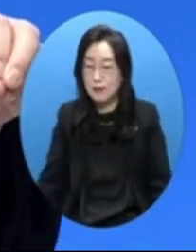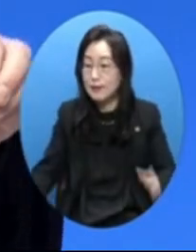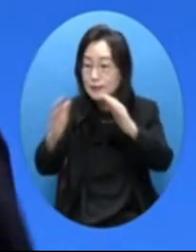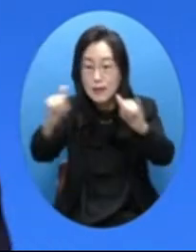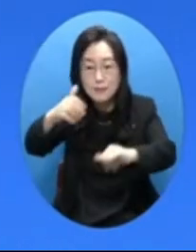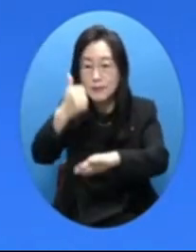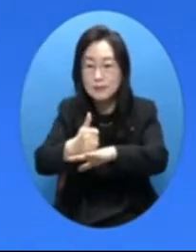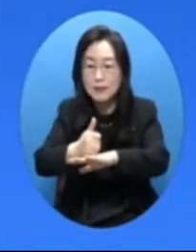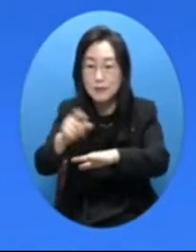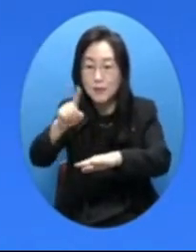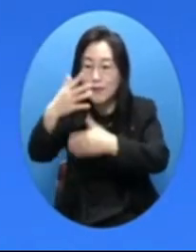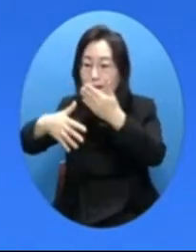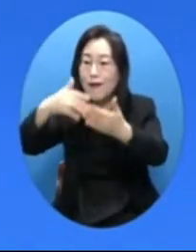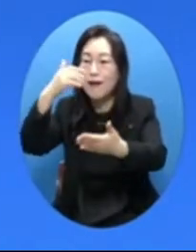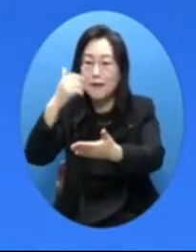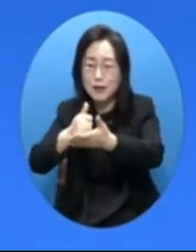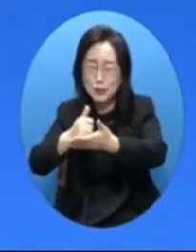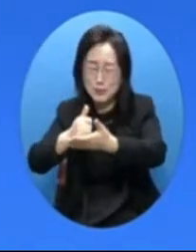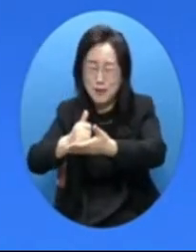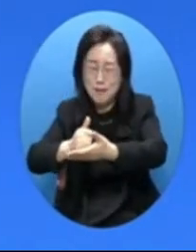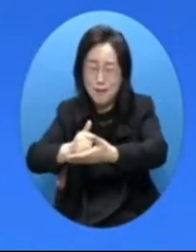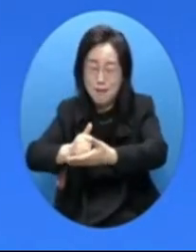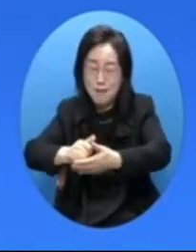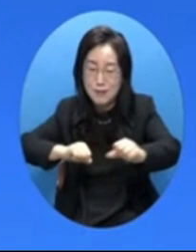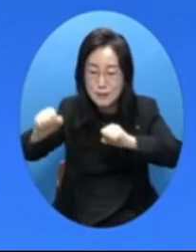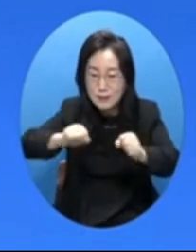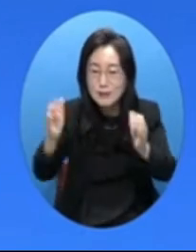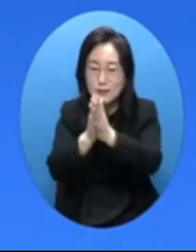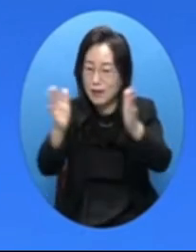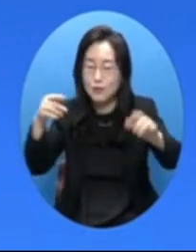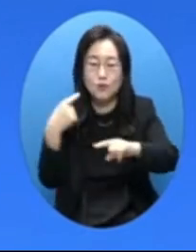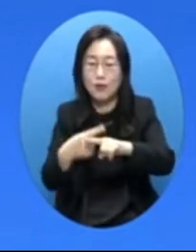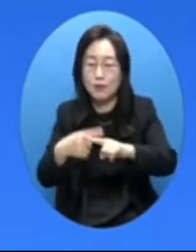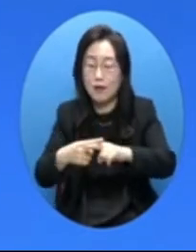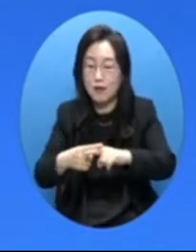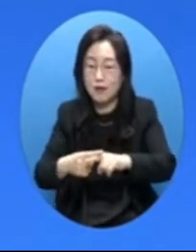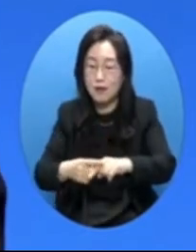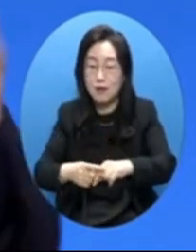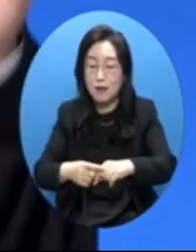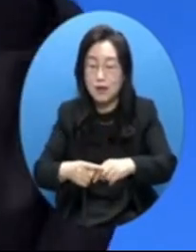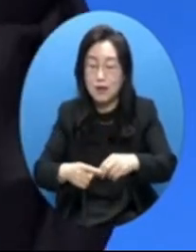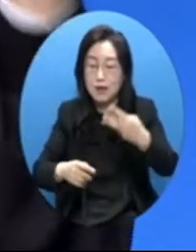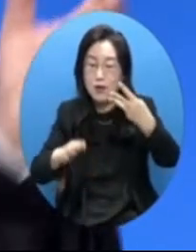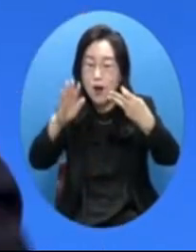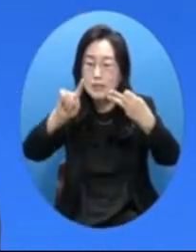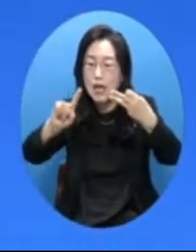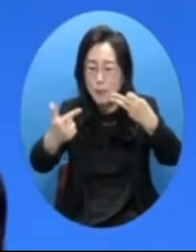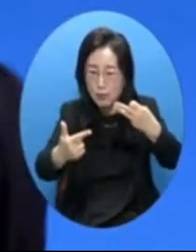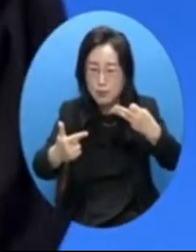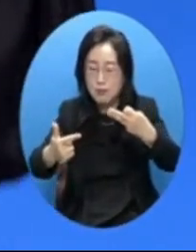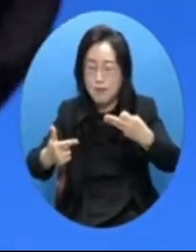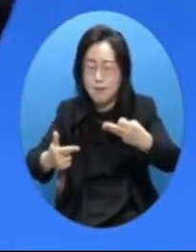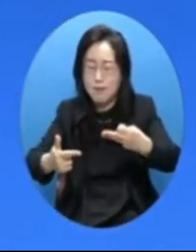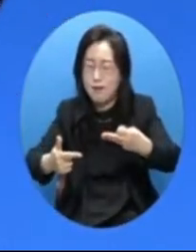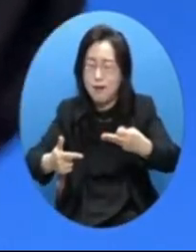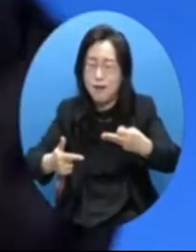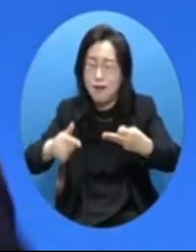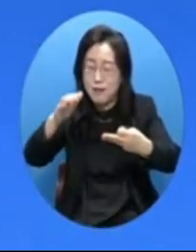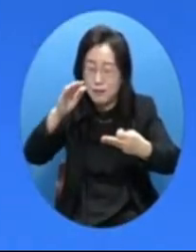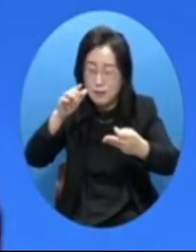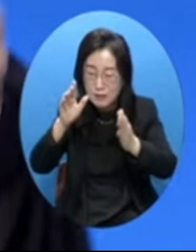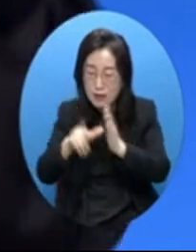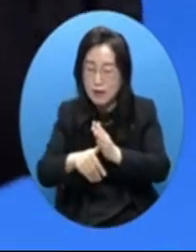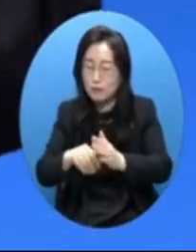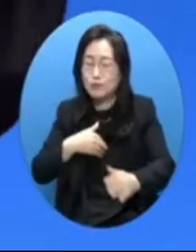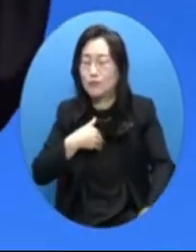인간의 마지막은 하나님의 역사의 시작인 것입니다 마지막 13번째 이제 우리는 끝나다 이제 할 수 없다 주여 우리를